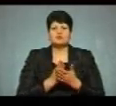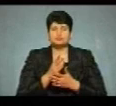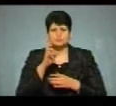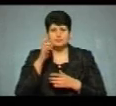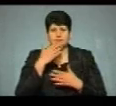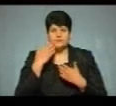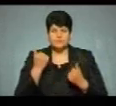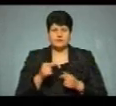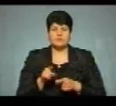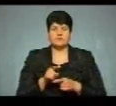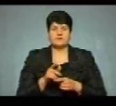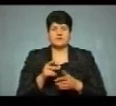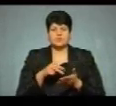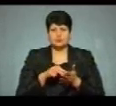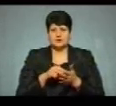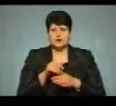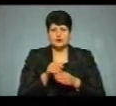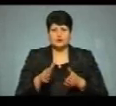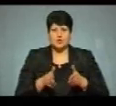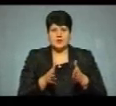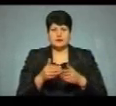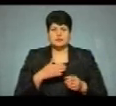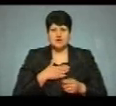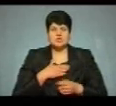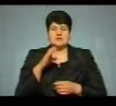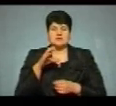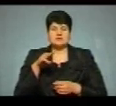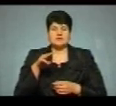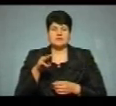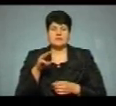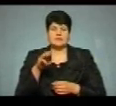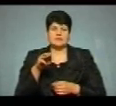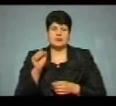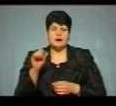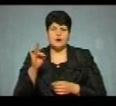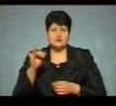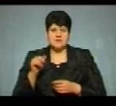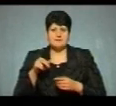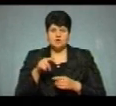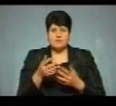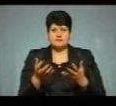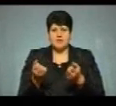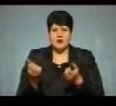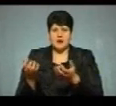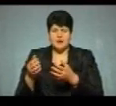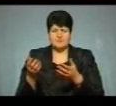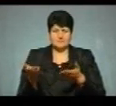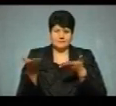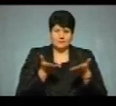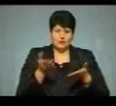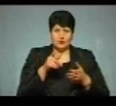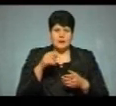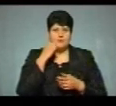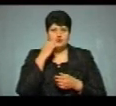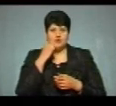Вона вийшла, ми стоїмо на дорозі. Наш староста пішов збирати людей. Тих, що до московського патріархату.